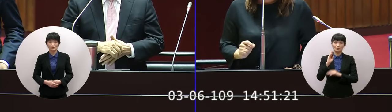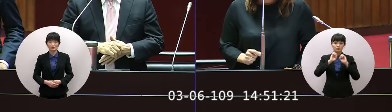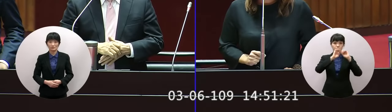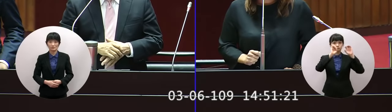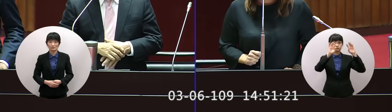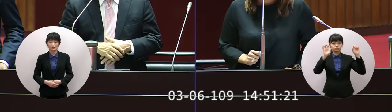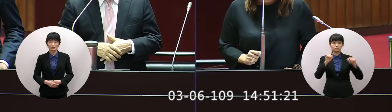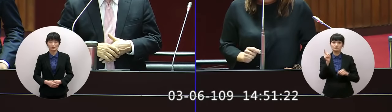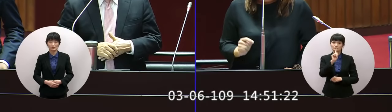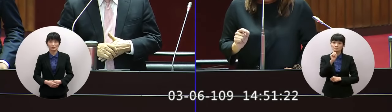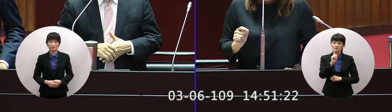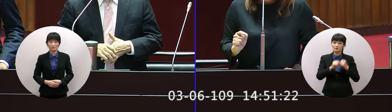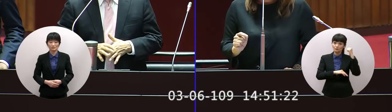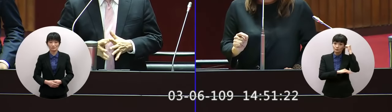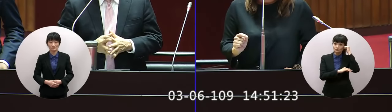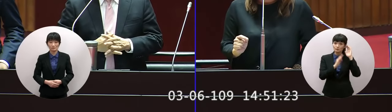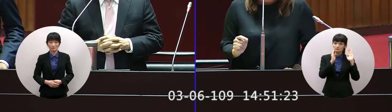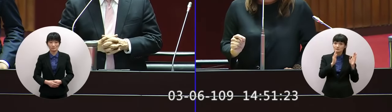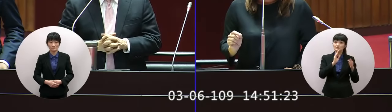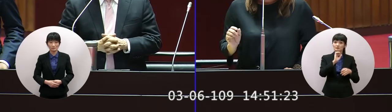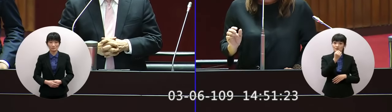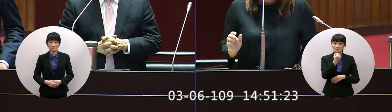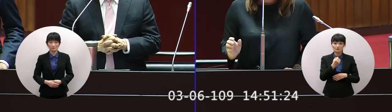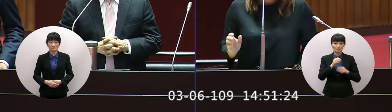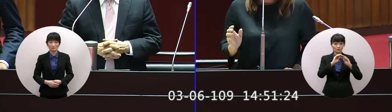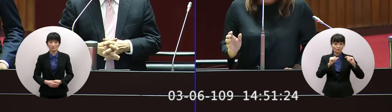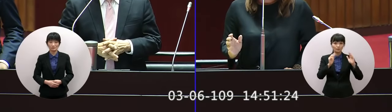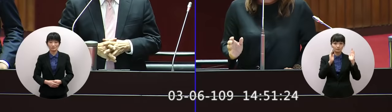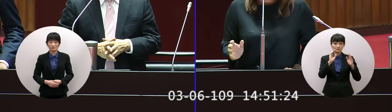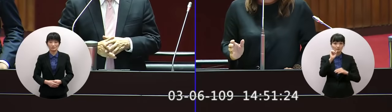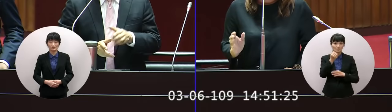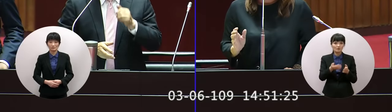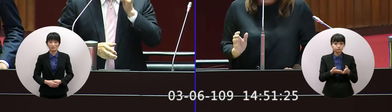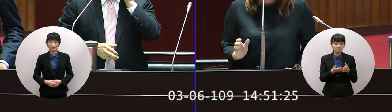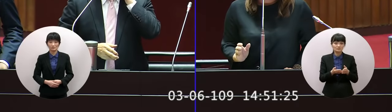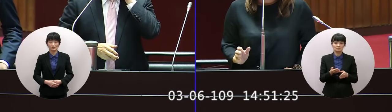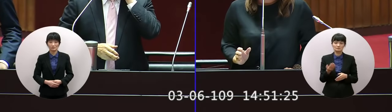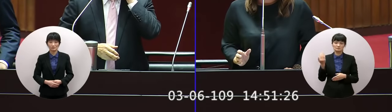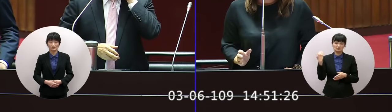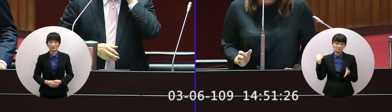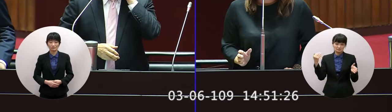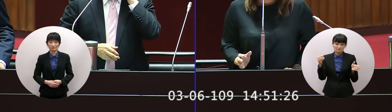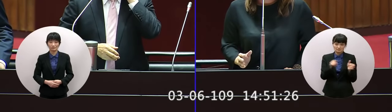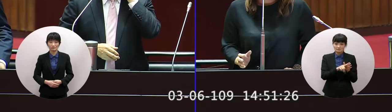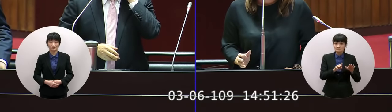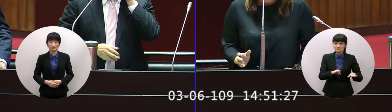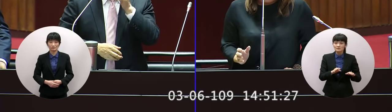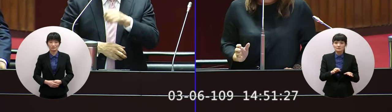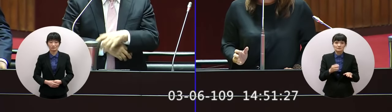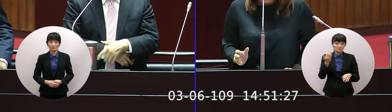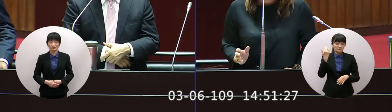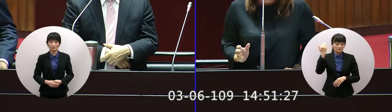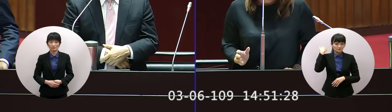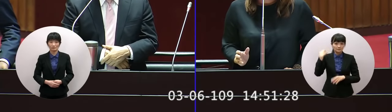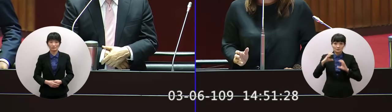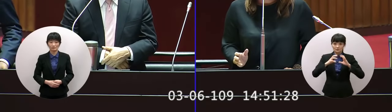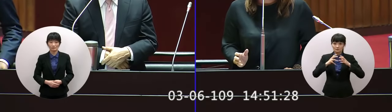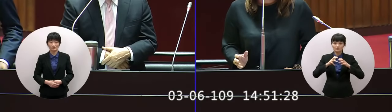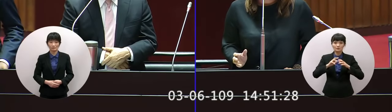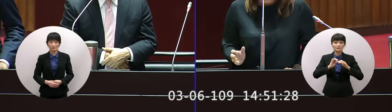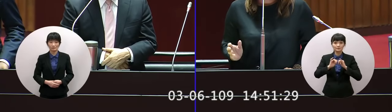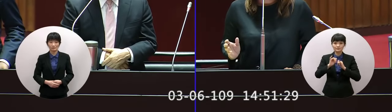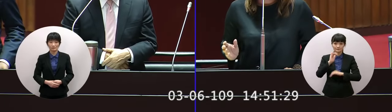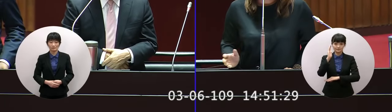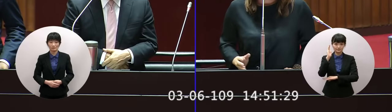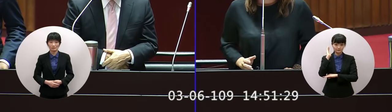义、土地正义，长期以来，包括国民政府还没有来台湾之前，有很多人世世